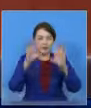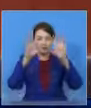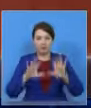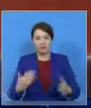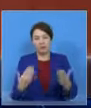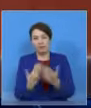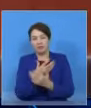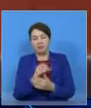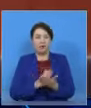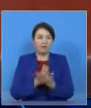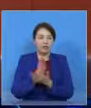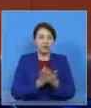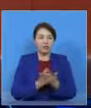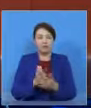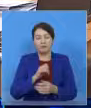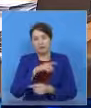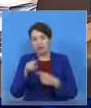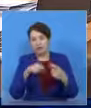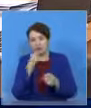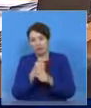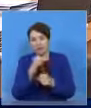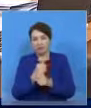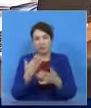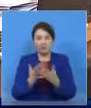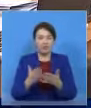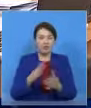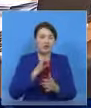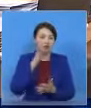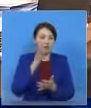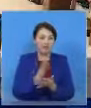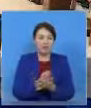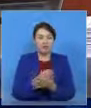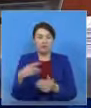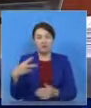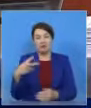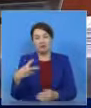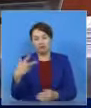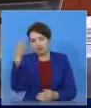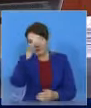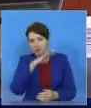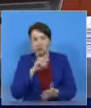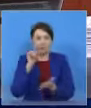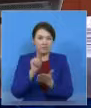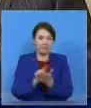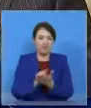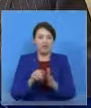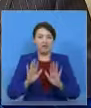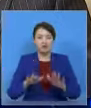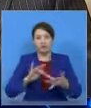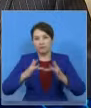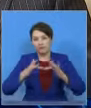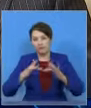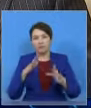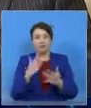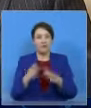новой регуляторной политике в сфере предпринимательской деятельности. Отчетность предпринимателей с 2023 года должна вестись только в электронном